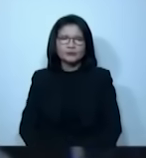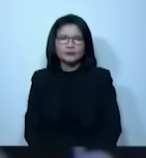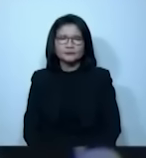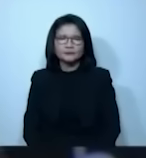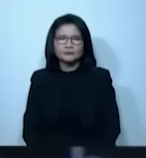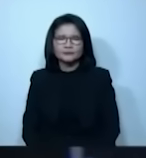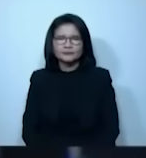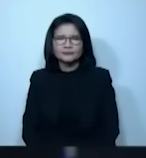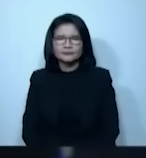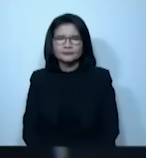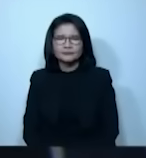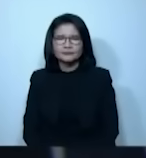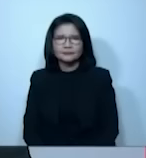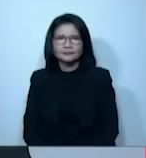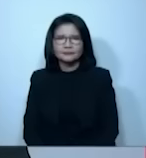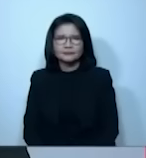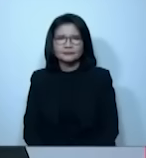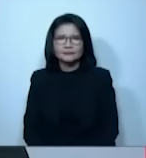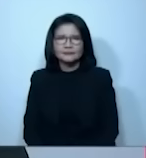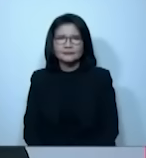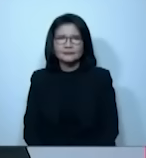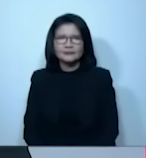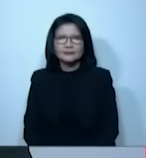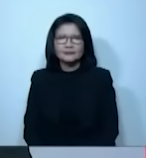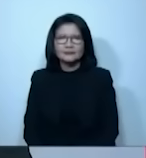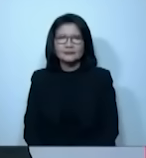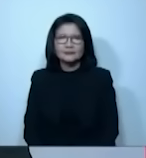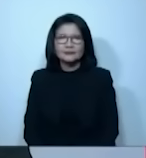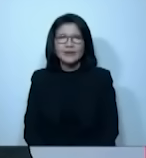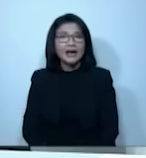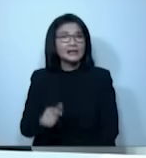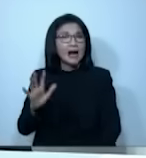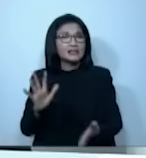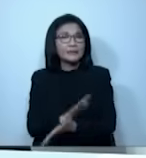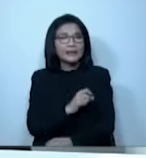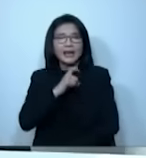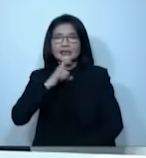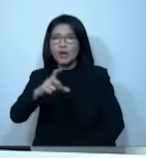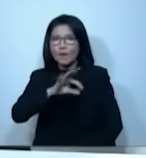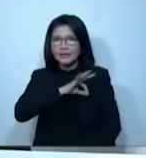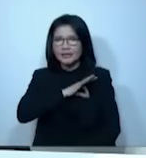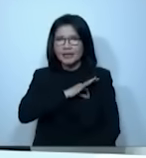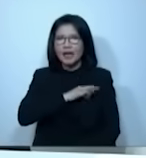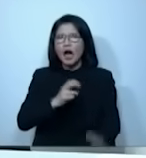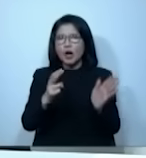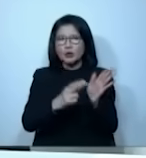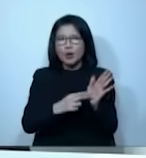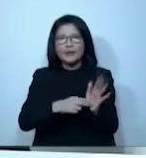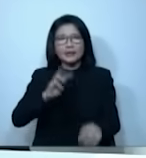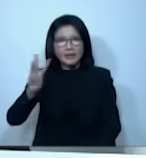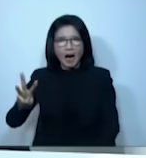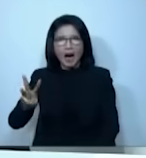cukup cukup baik ya dan selanjutnya kita akan berikan kesempatan calon Presiden nomor urut